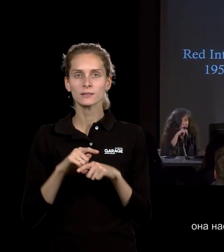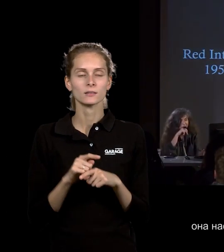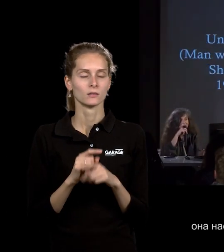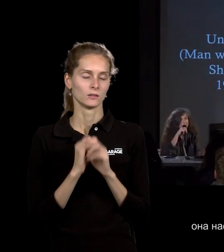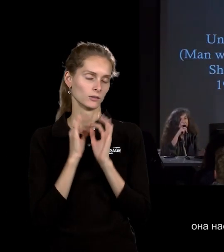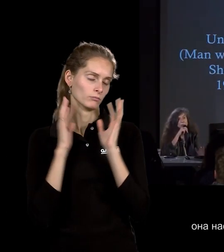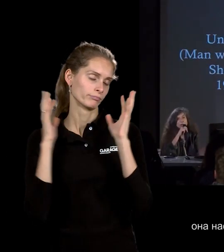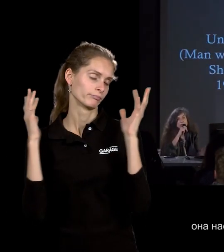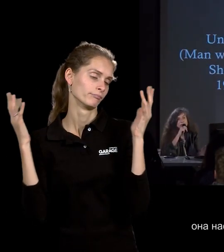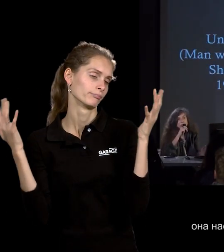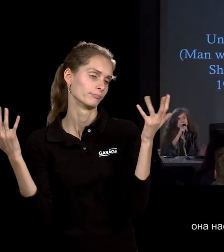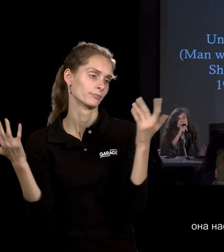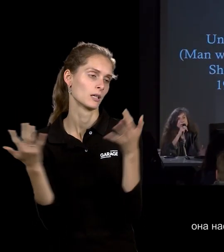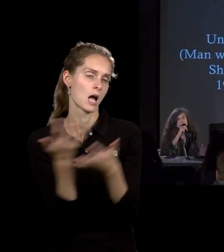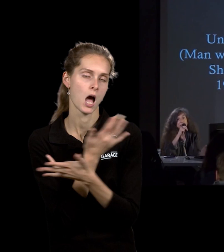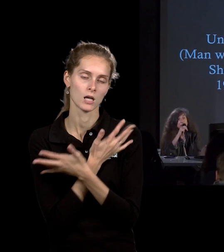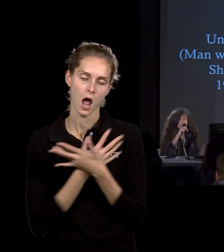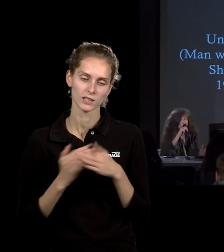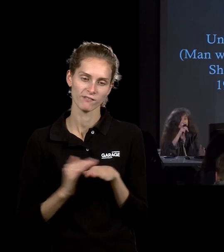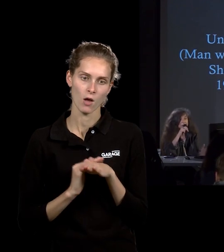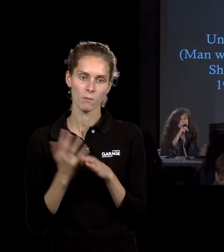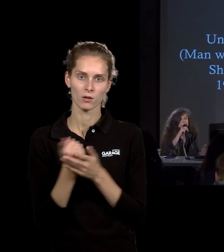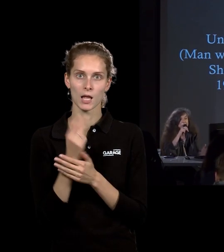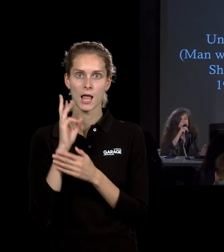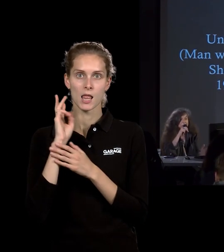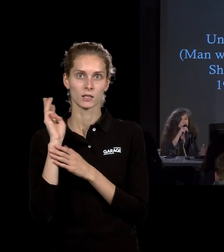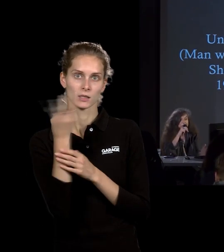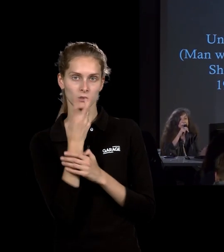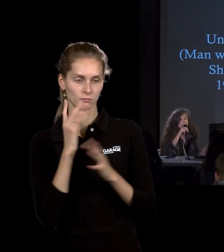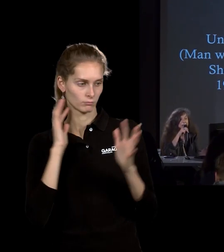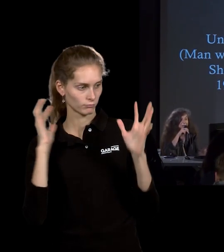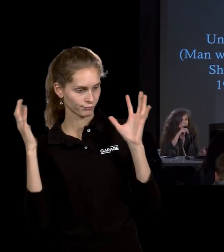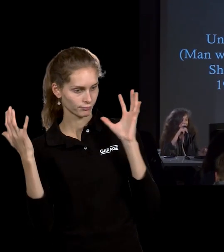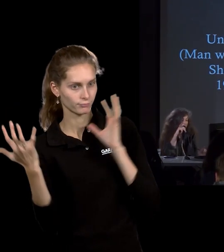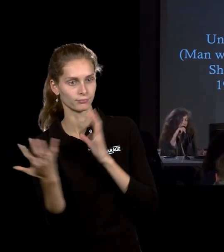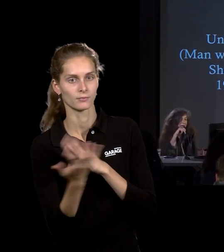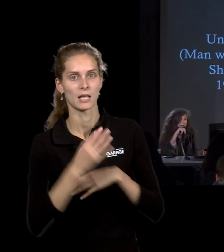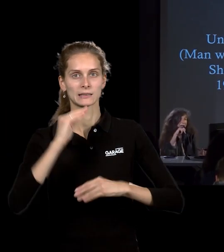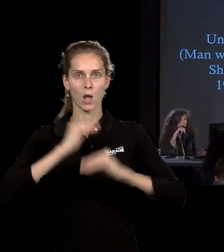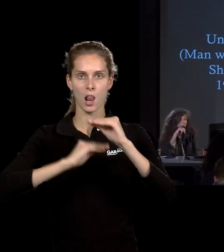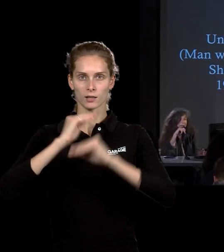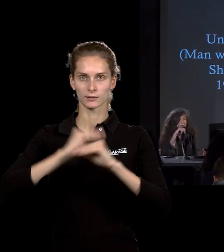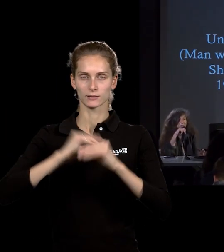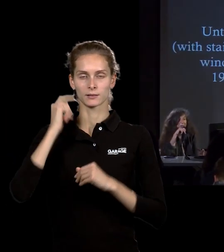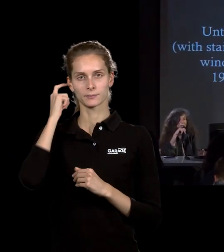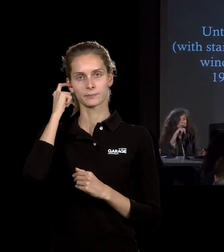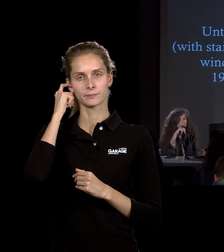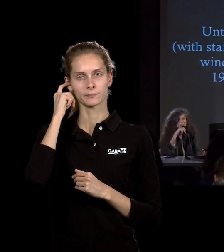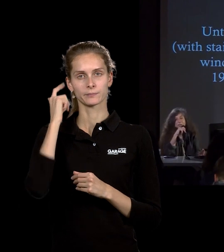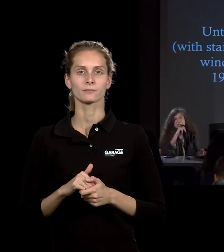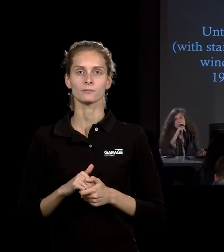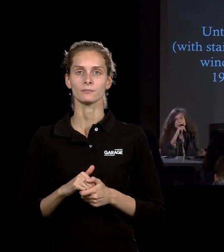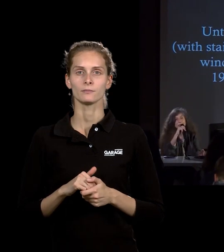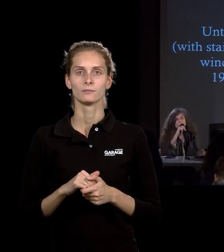разной фактурой, что уже стало трехмерной, стало вот такими вот инсталляциями, объектами,